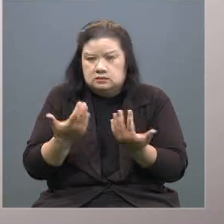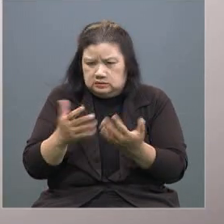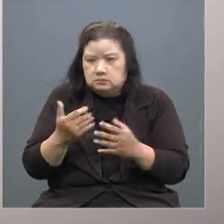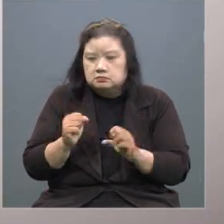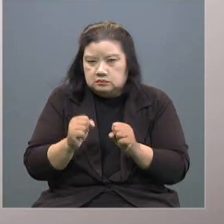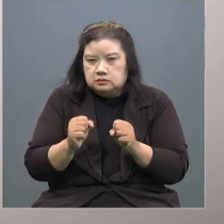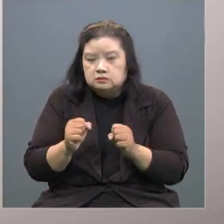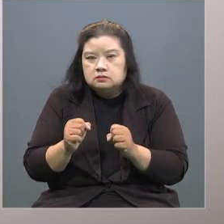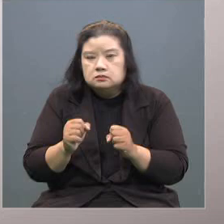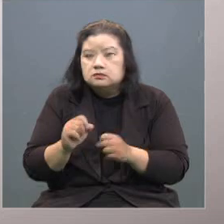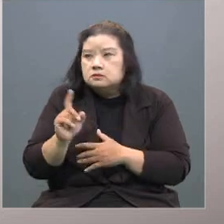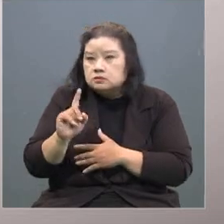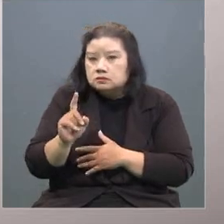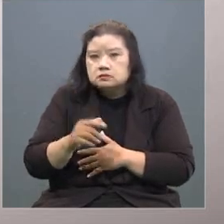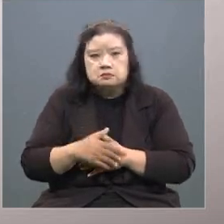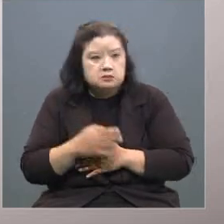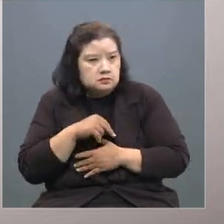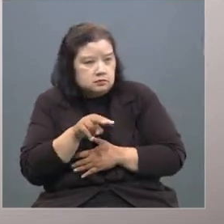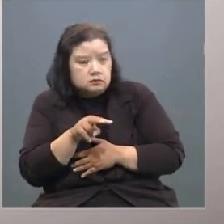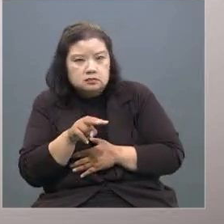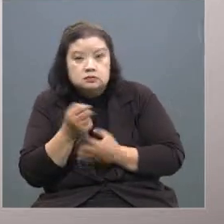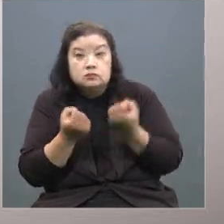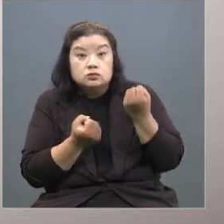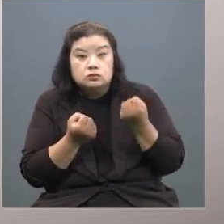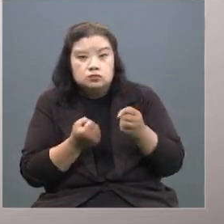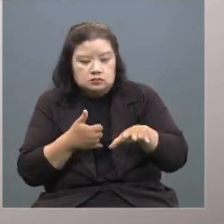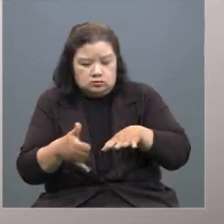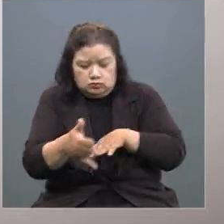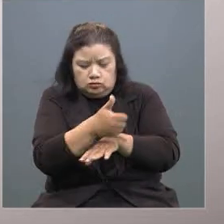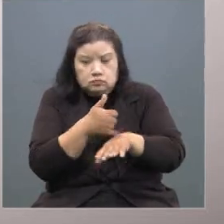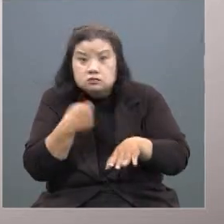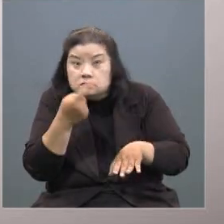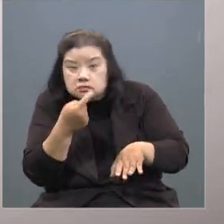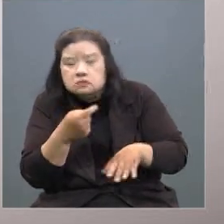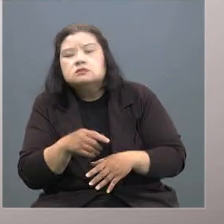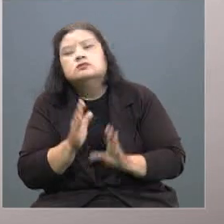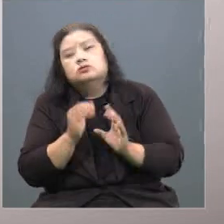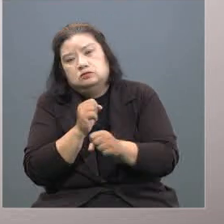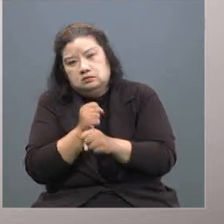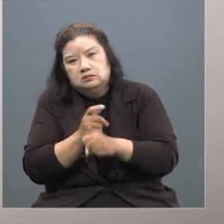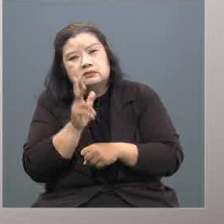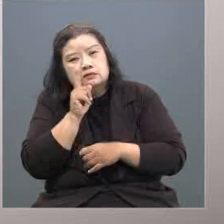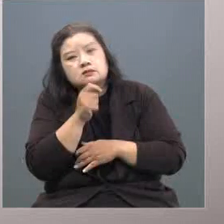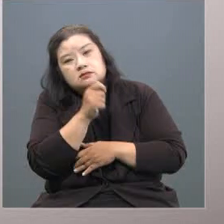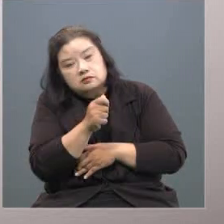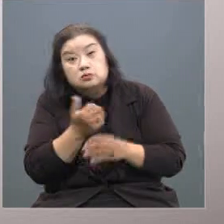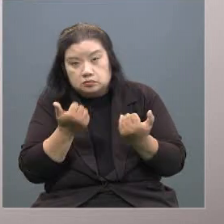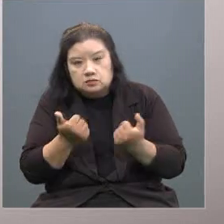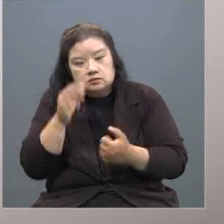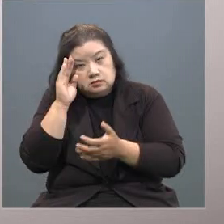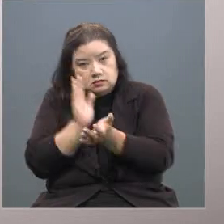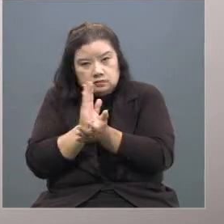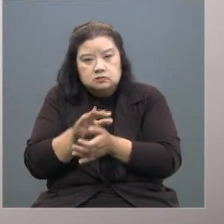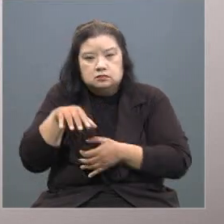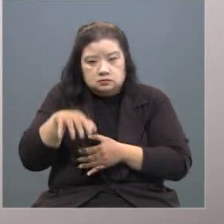พยายามนี่ค่ะเห็นคนรุมรถตำรวจแบบนี้คืออะไร นักข่าวค่ะเพราะว่าวันนี้เนี่ยตำรวจสน.ทุ่ง2ห้องเนี่ยนะน